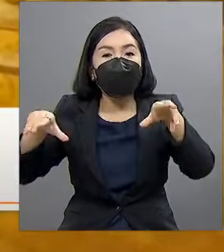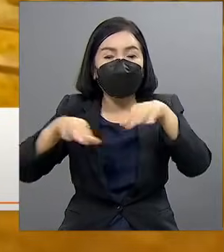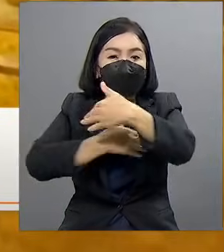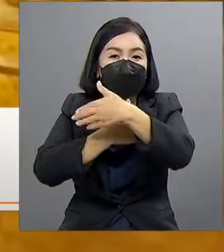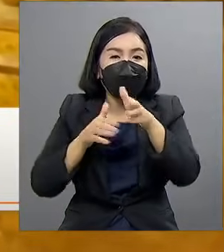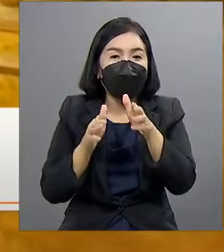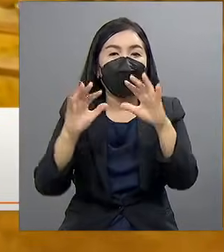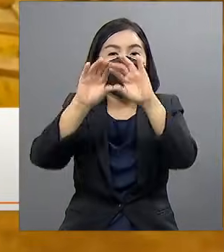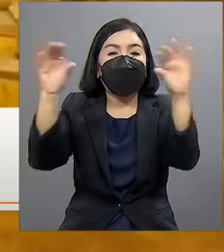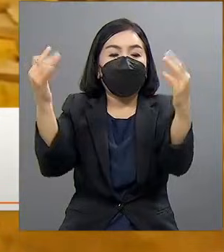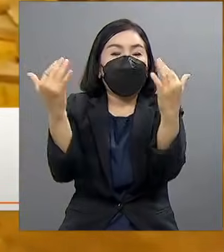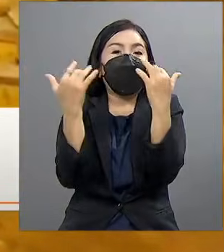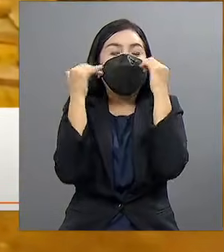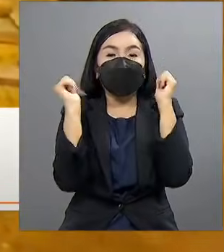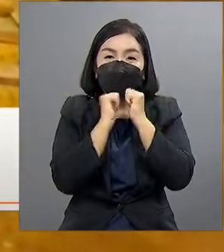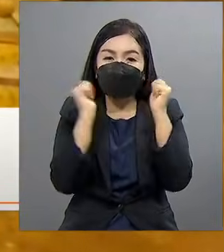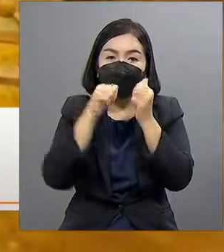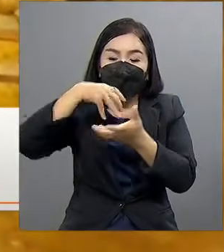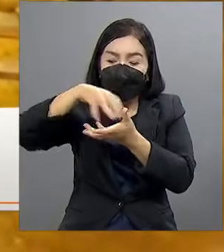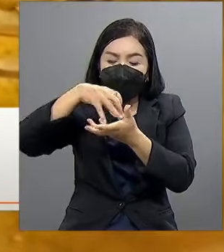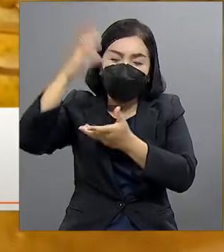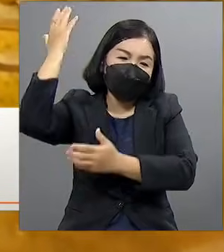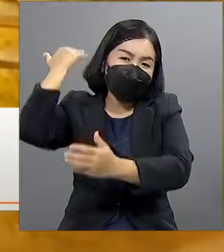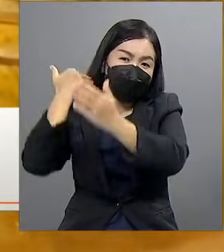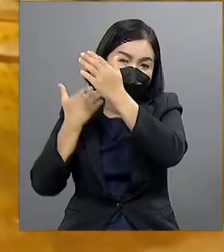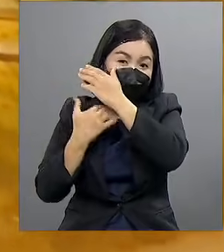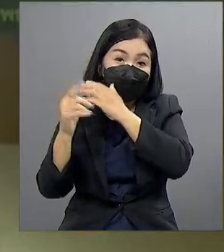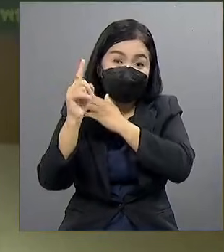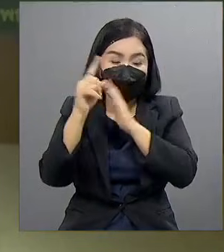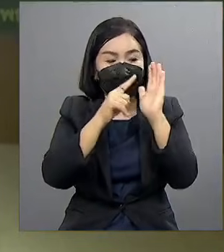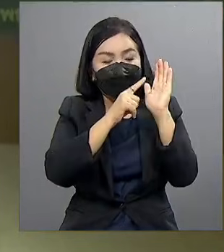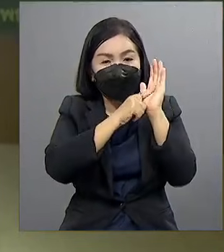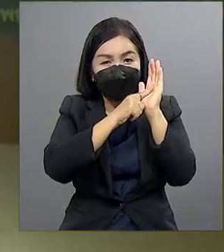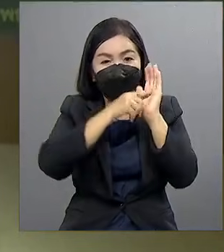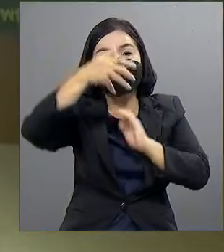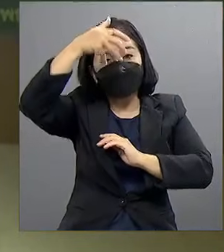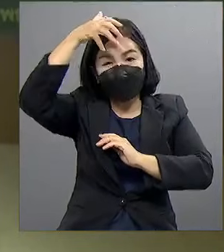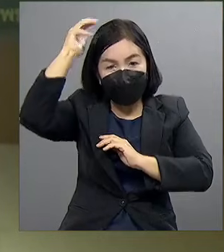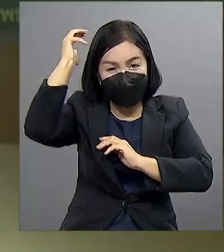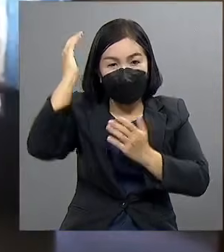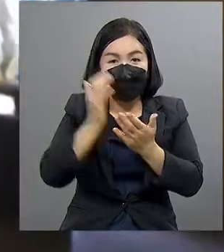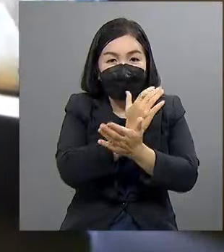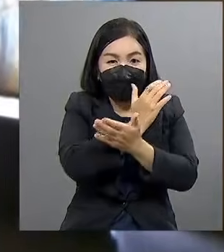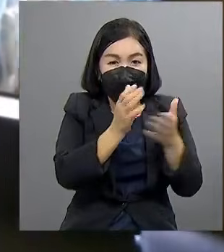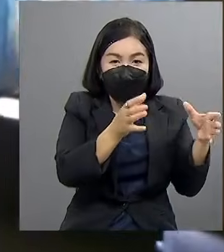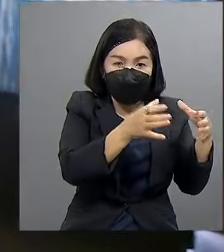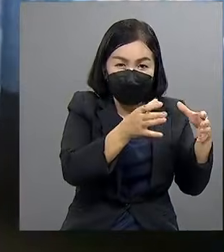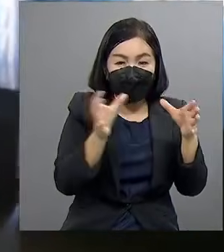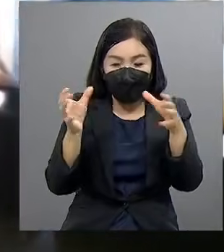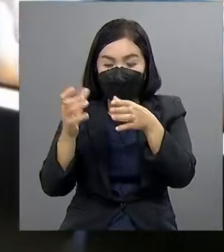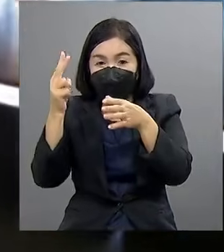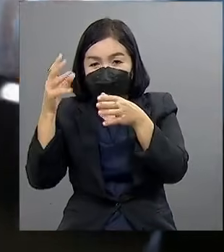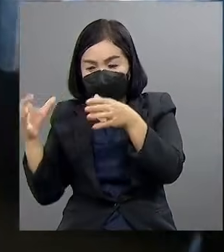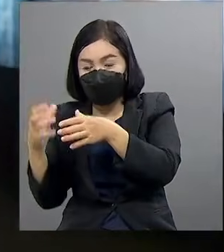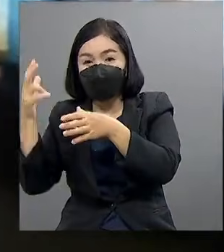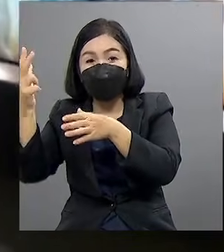ราวของหมู่บ้านและประวัติศาสตร์เมืองสิงห์บุรีที่มีถึง3โซนให้ชมทั้งห้องชีวประวัติบุคคลวีรชนบ้านบ